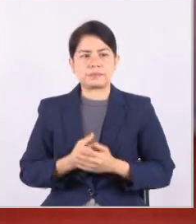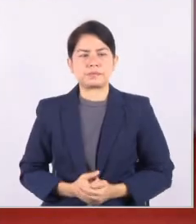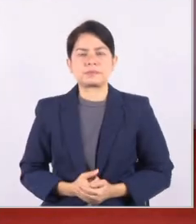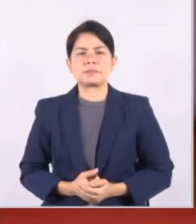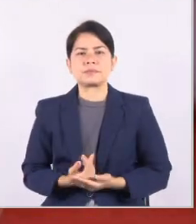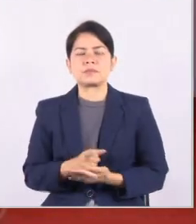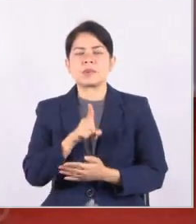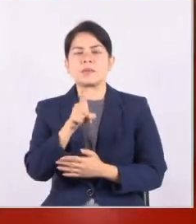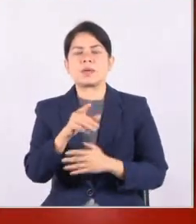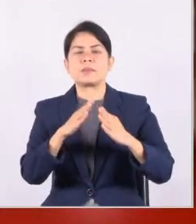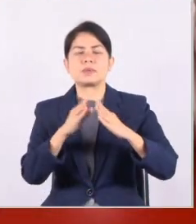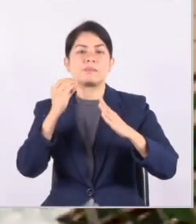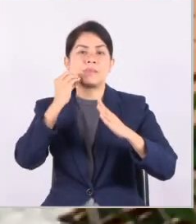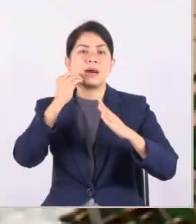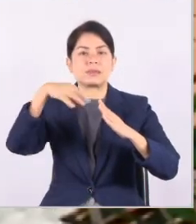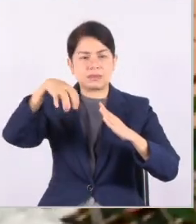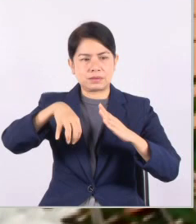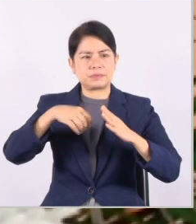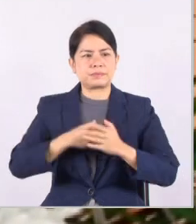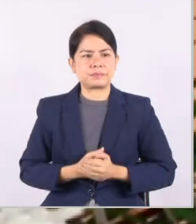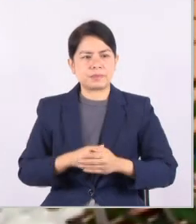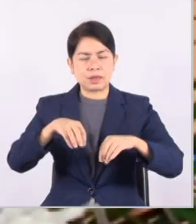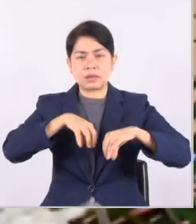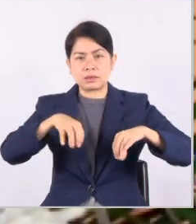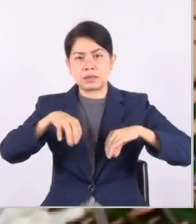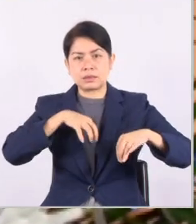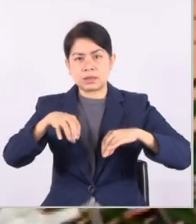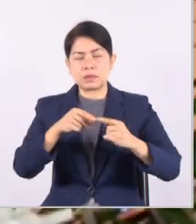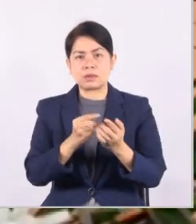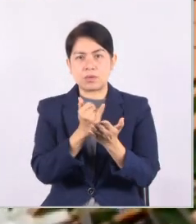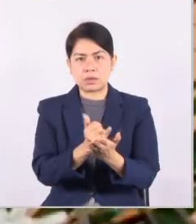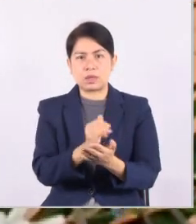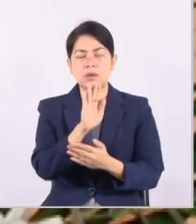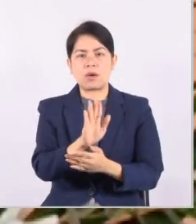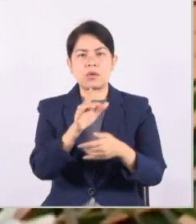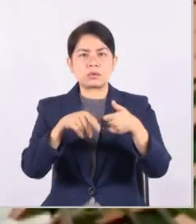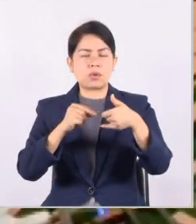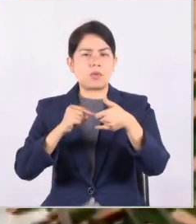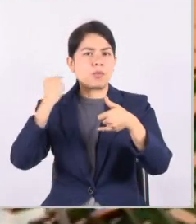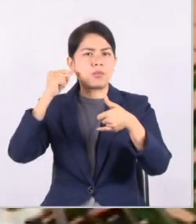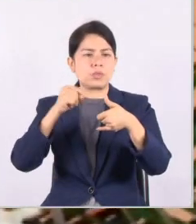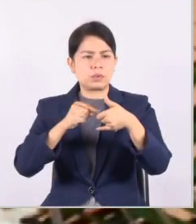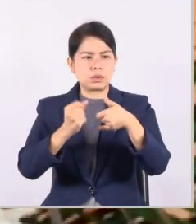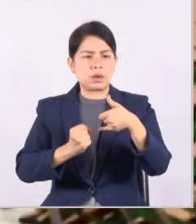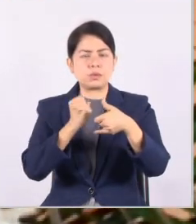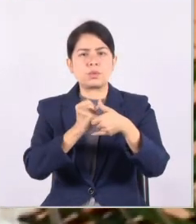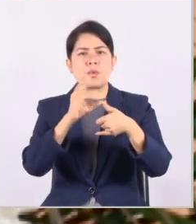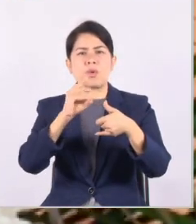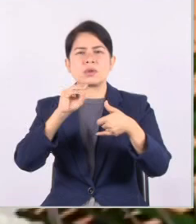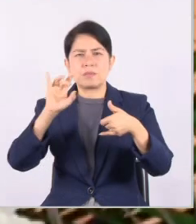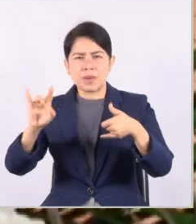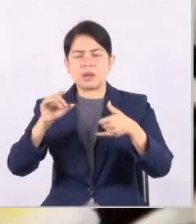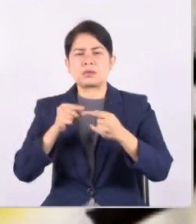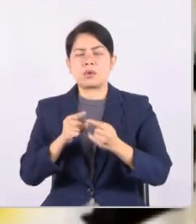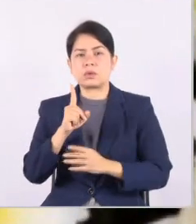บ้านหลังนี้ที่กำลังจัดพิธีศพของนางสาวกมลวรรณจันงามอายุ68ปีเสียชีวิตด้วยโรคมะเร็งลำไ